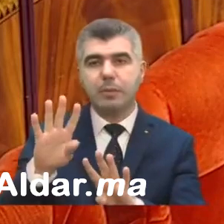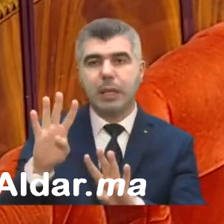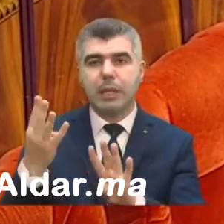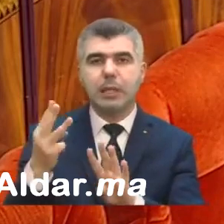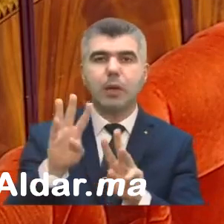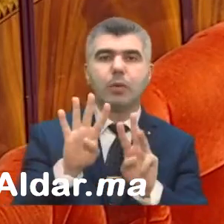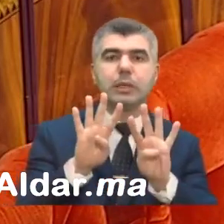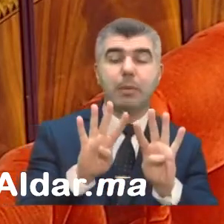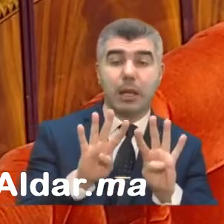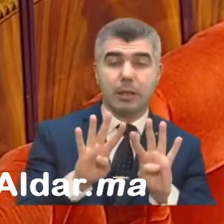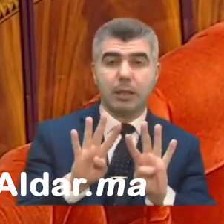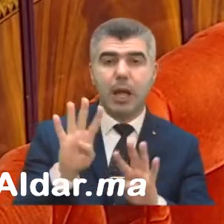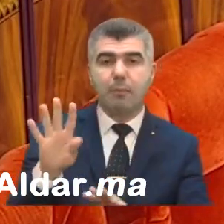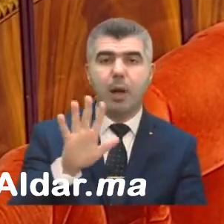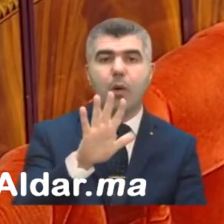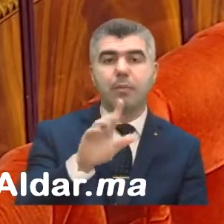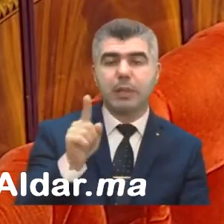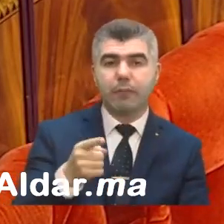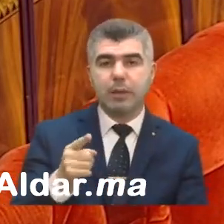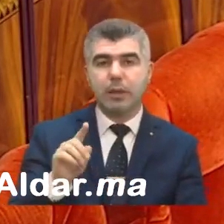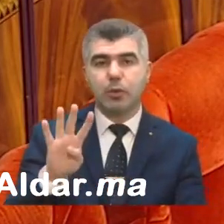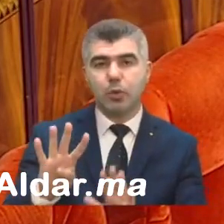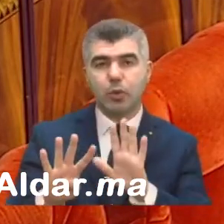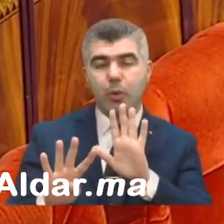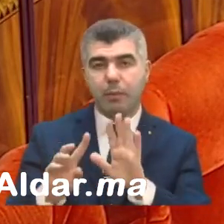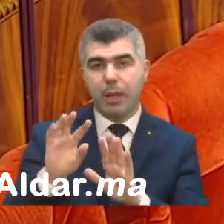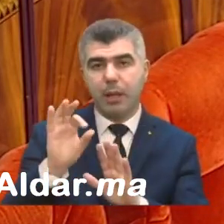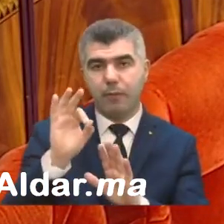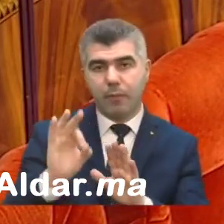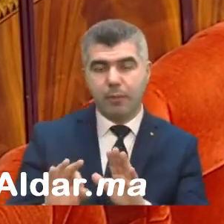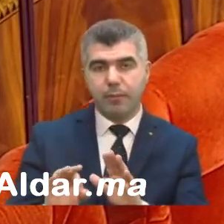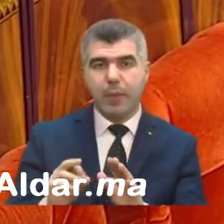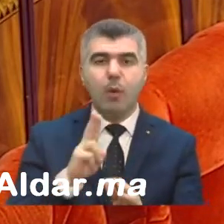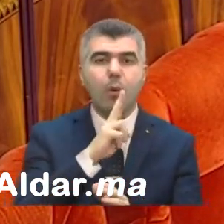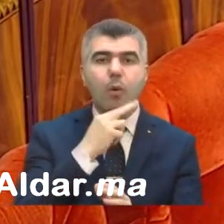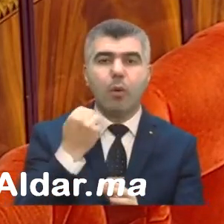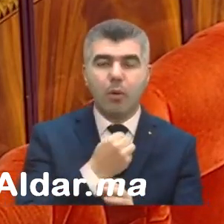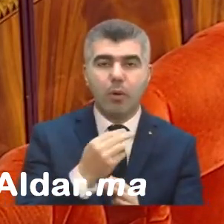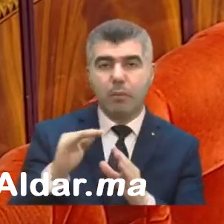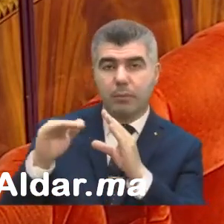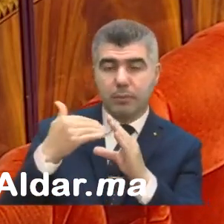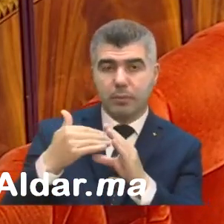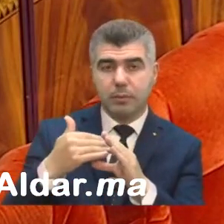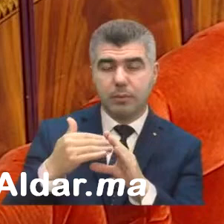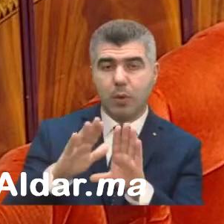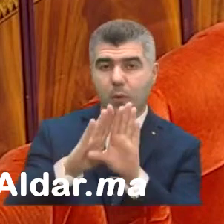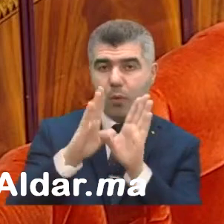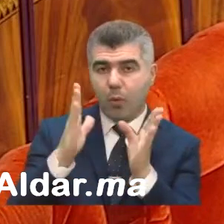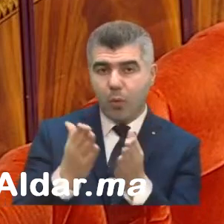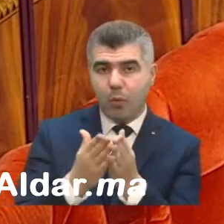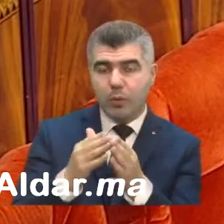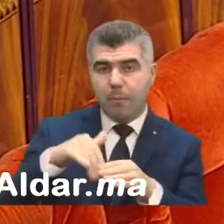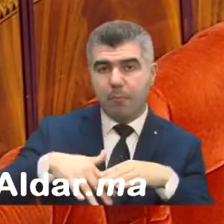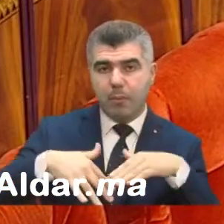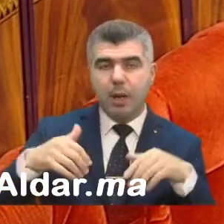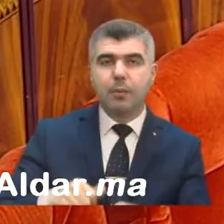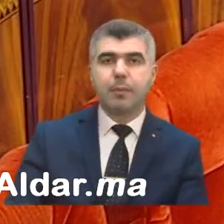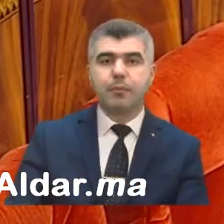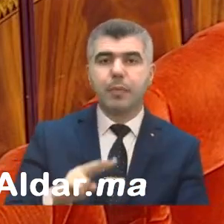8583 بنسبة جواب 54.49%. هذه الحكومة تلقات البرلمانين بجوج